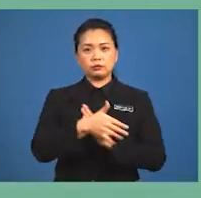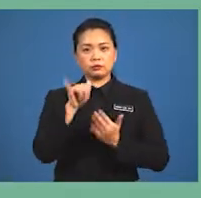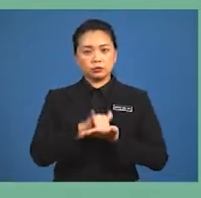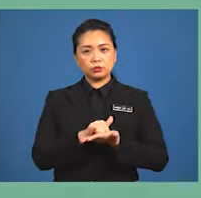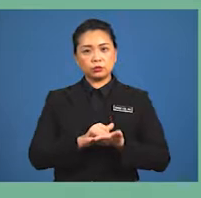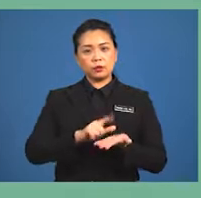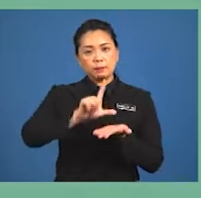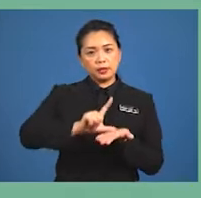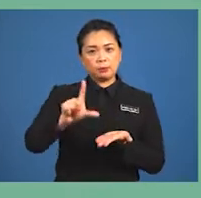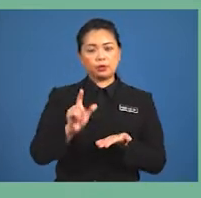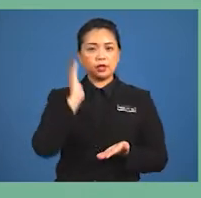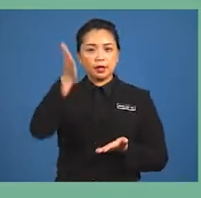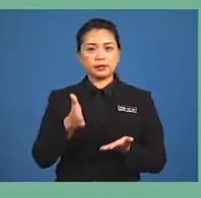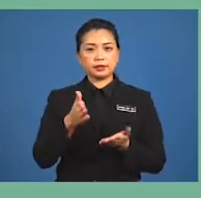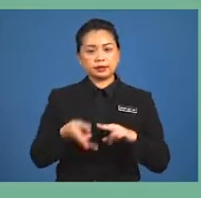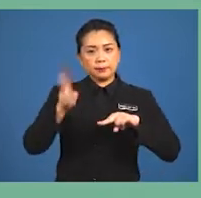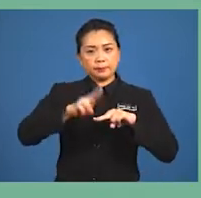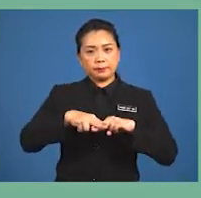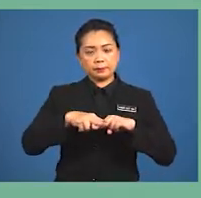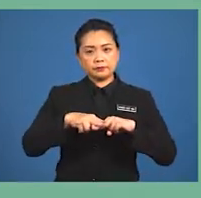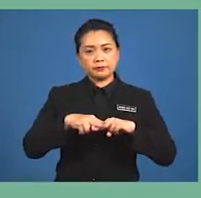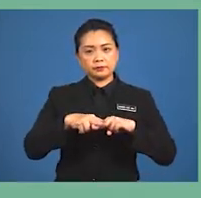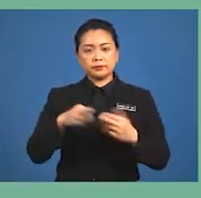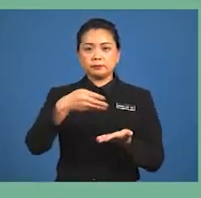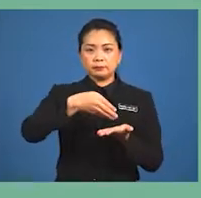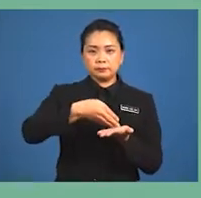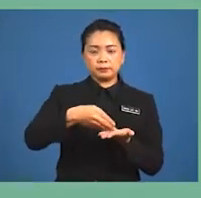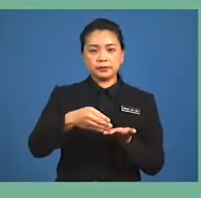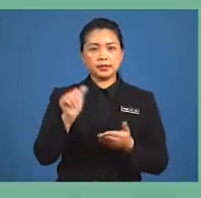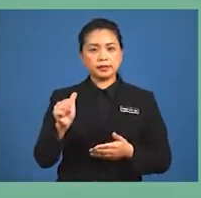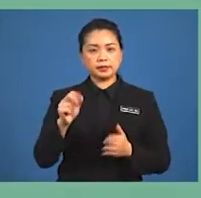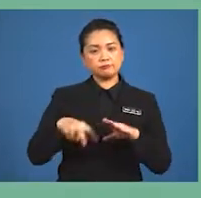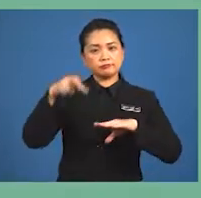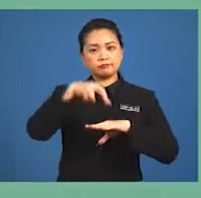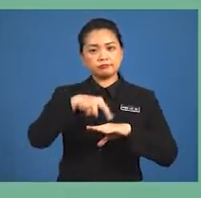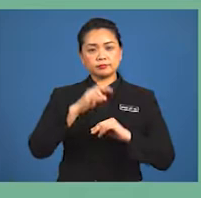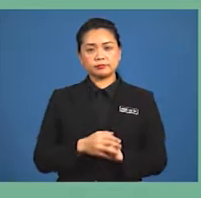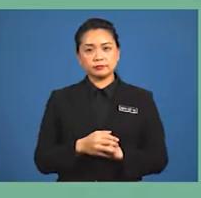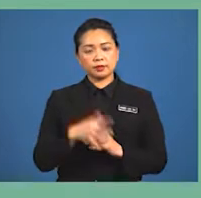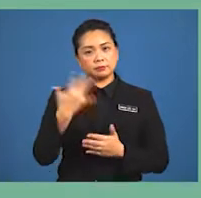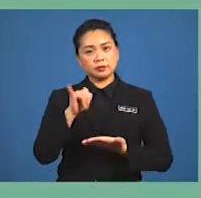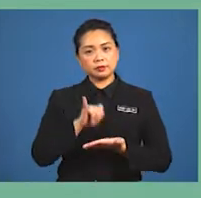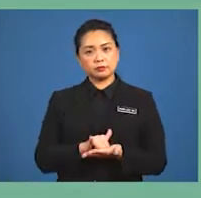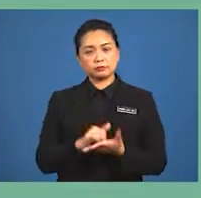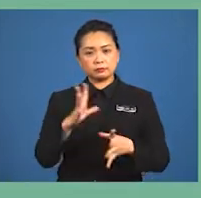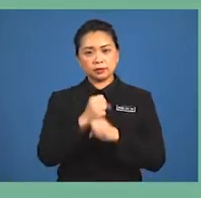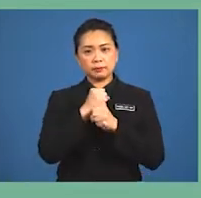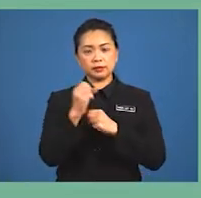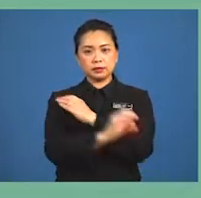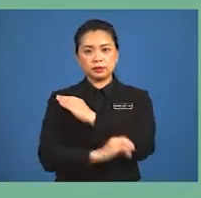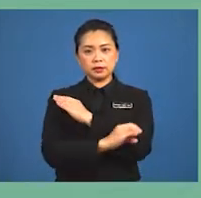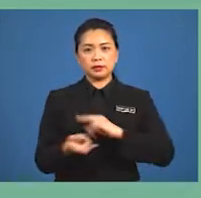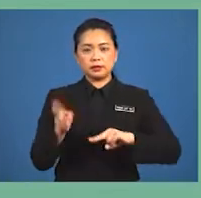itu, pelaburan akan meningkat dan perbelanjaan aggregate meningkat. Seterusnya, pendapatan